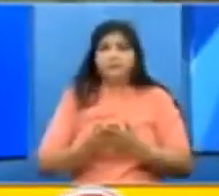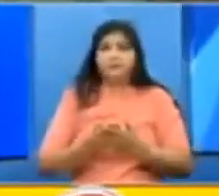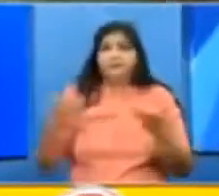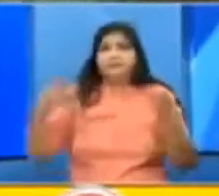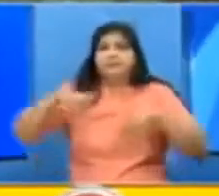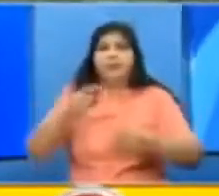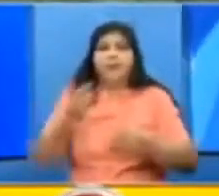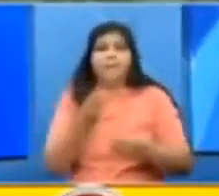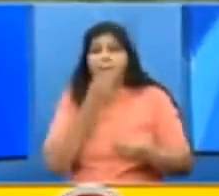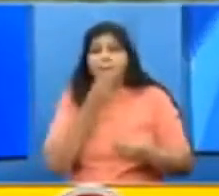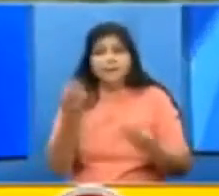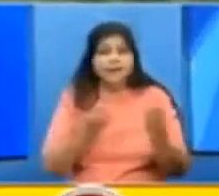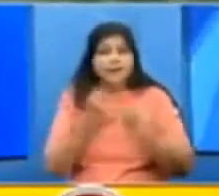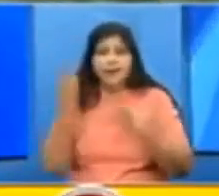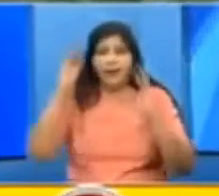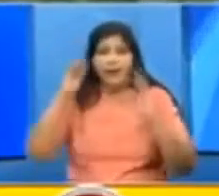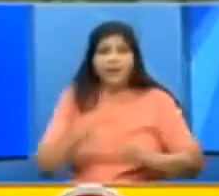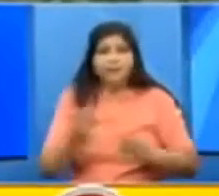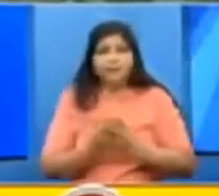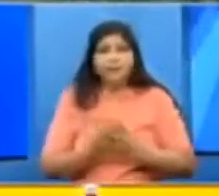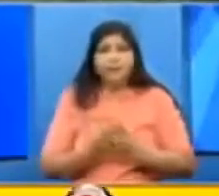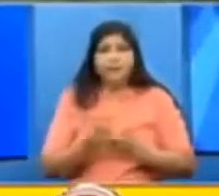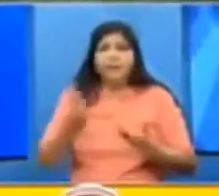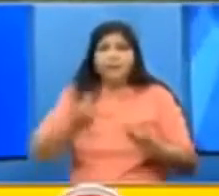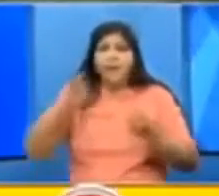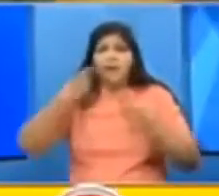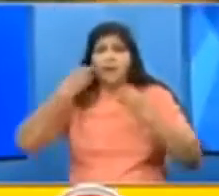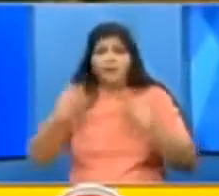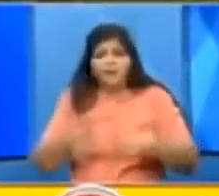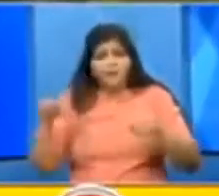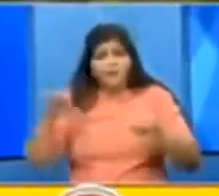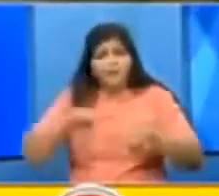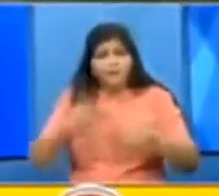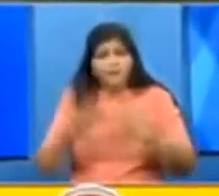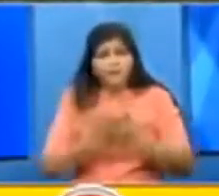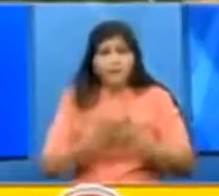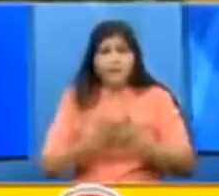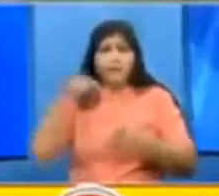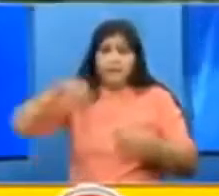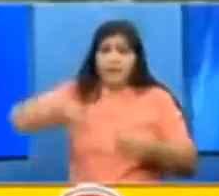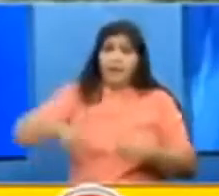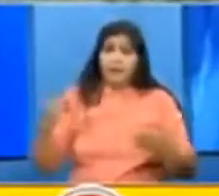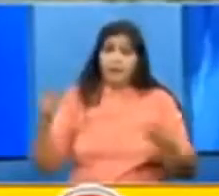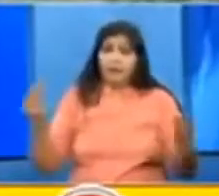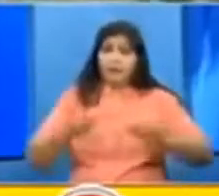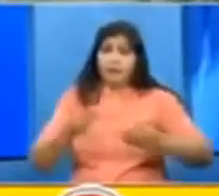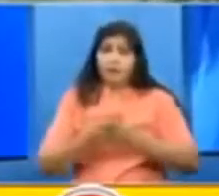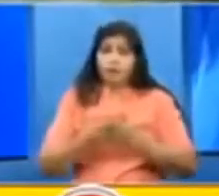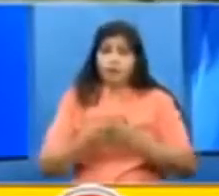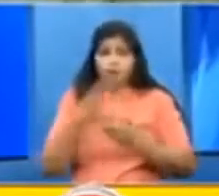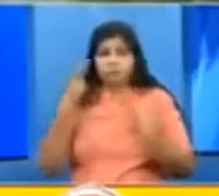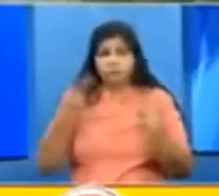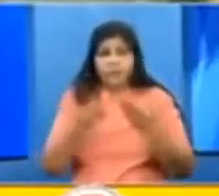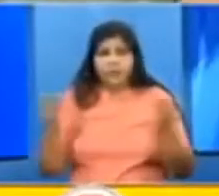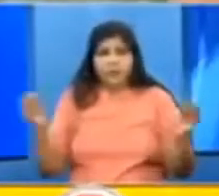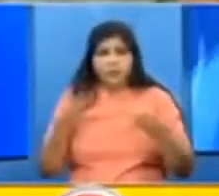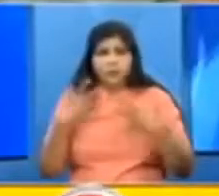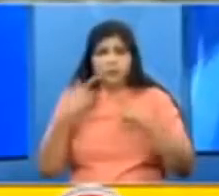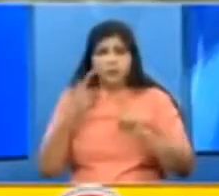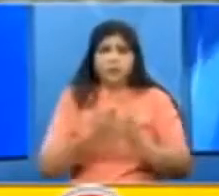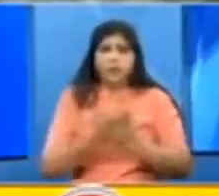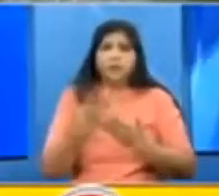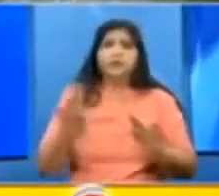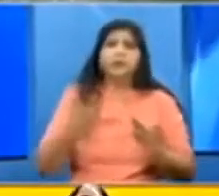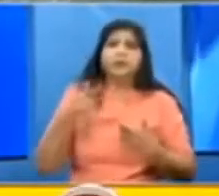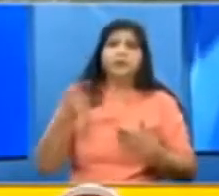रहता है। इसकी कम से कम बर्बादी हो, इसके लिए आजकल एक नए इनोवेशन का इस्तेमाल शुरू हुआ है।